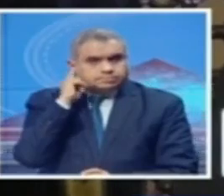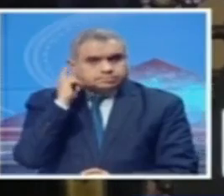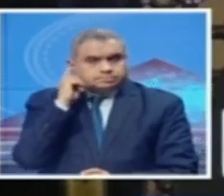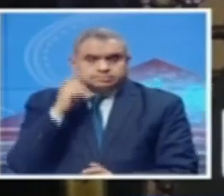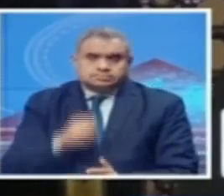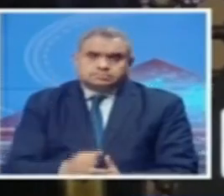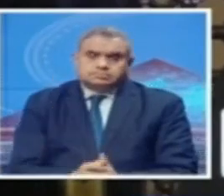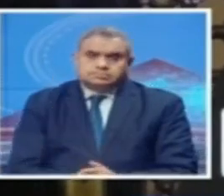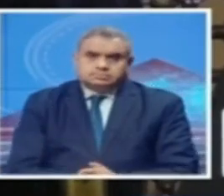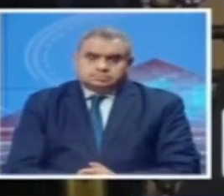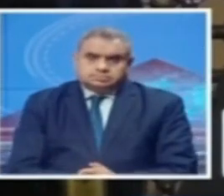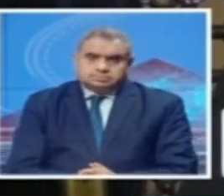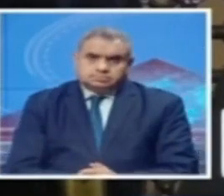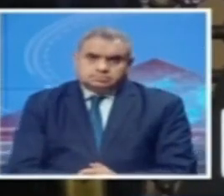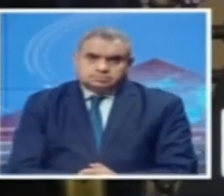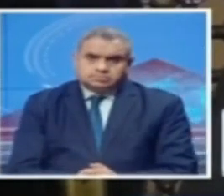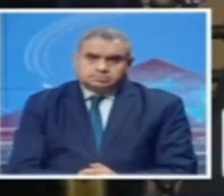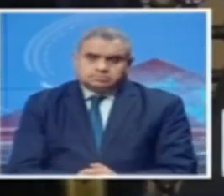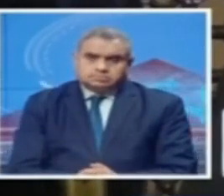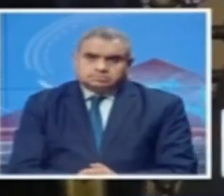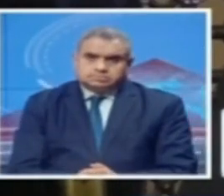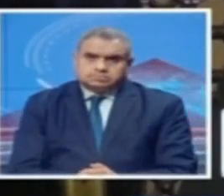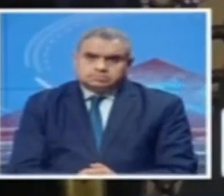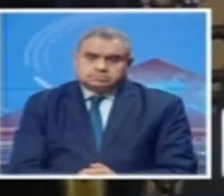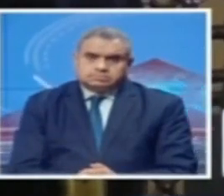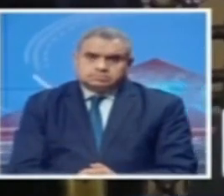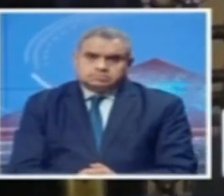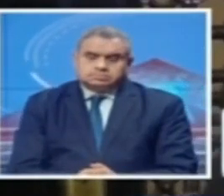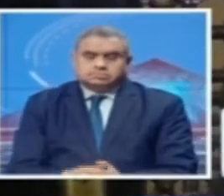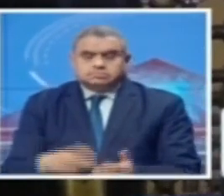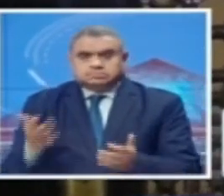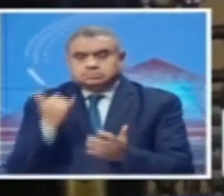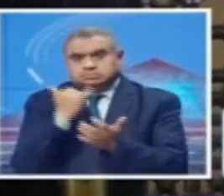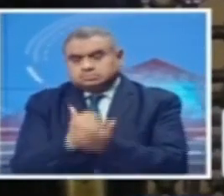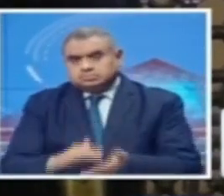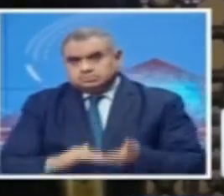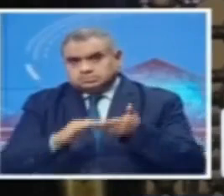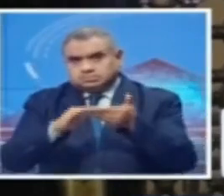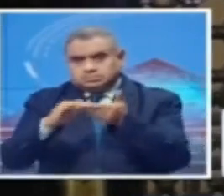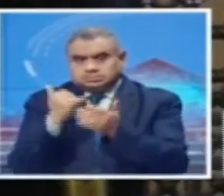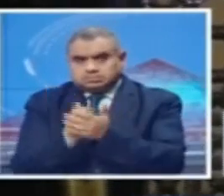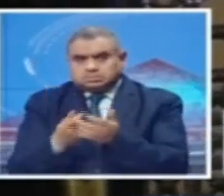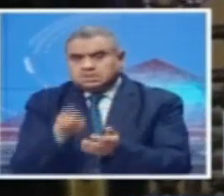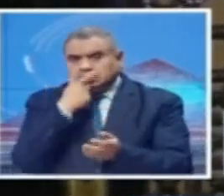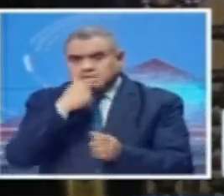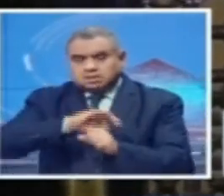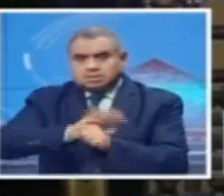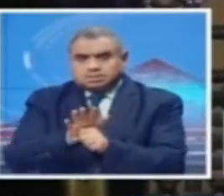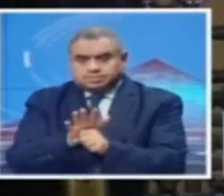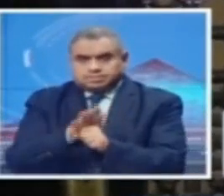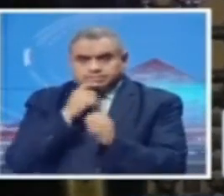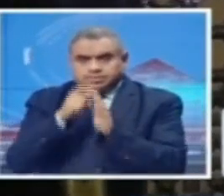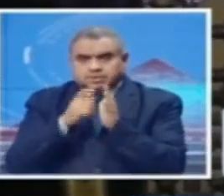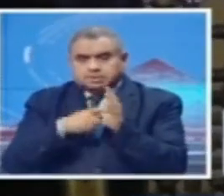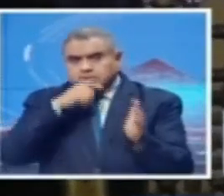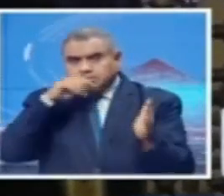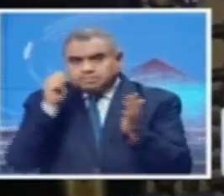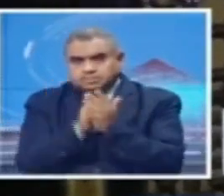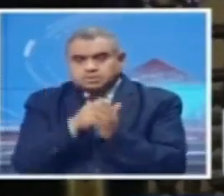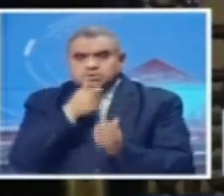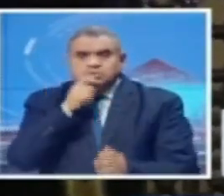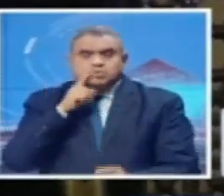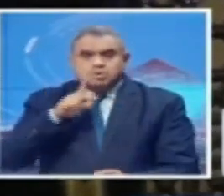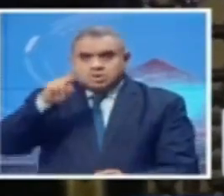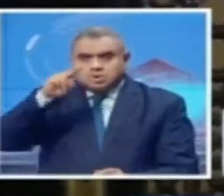موقعا إلكترونيا لتسجيل أصحاب الأمراض المزمنة في كيفية تلقي اللقاح. بدء التسجيل يوم الأحد، عندنا